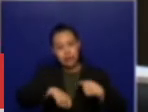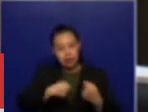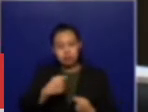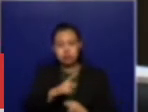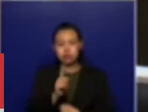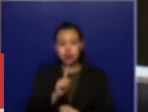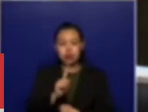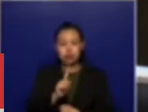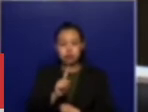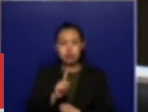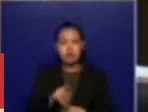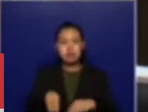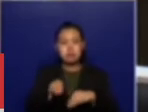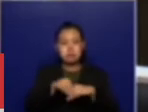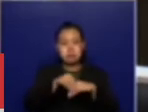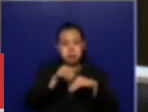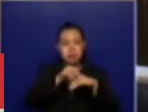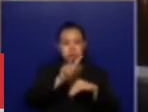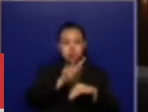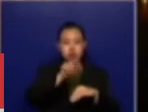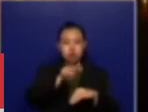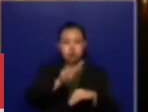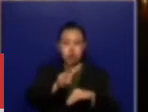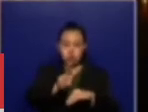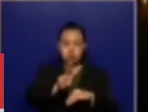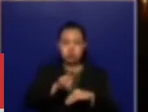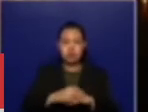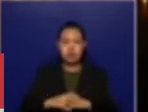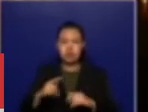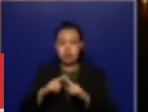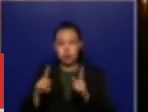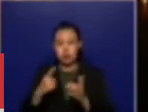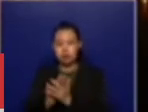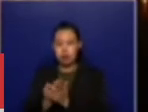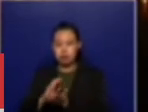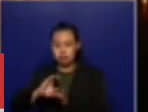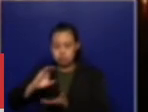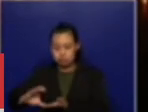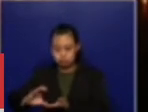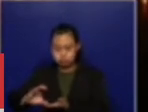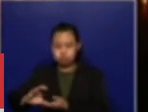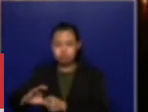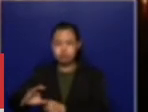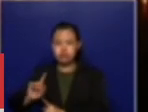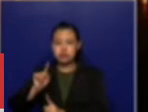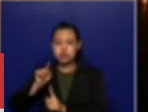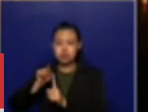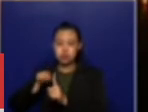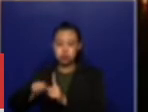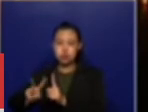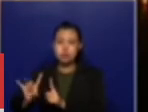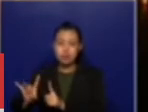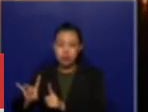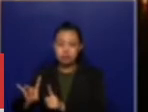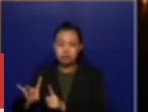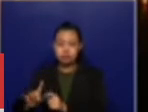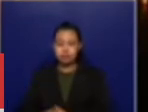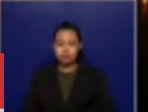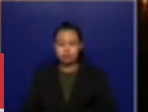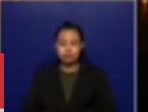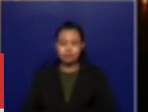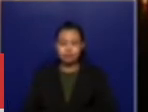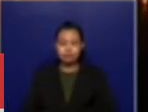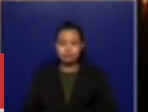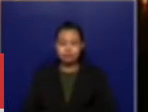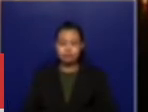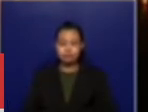ขึ้น 2.2 เท่าในขณะที่รายจ่ายลงทุนนั้นเติบโตเพียง 1.8 เท่านะครับซึ่งแสดงว่าร